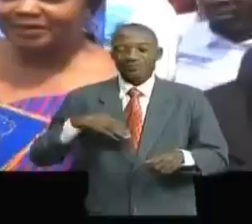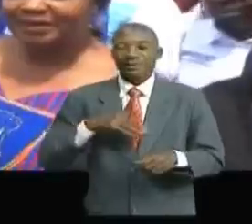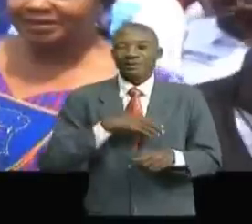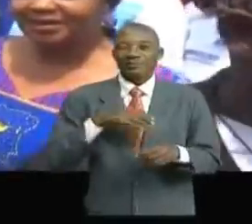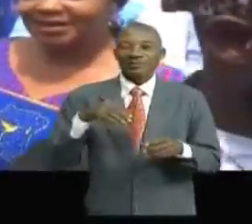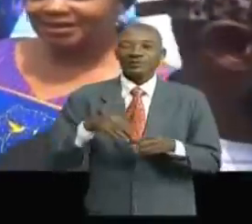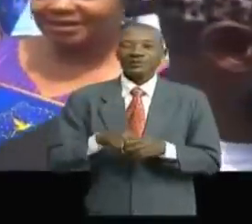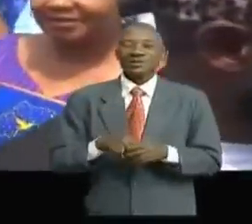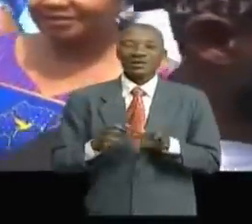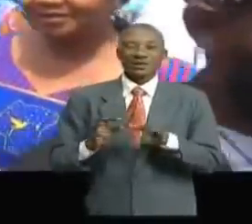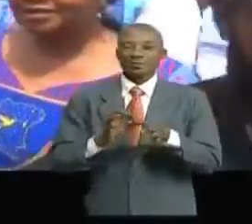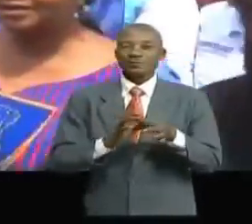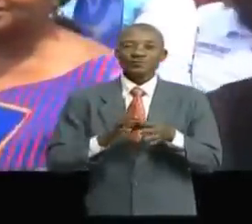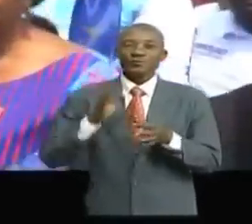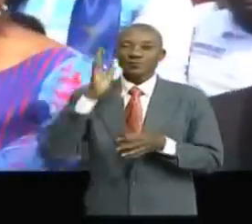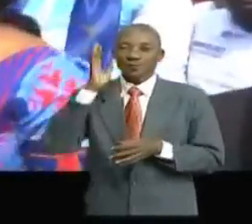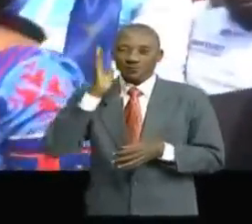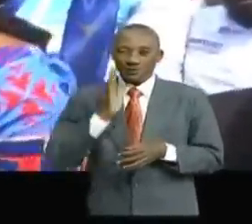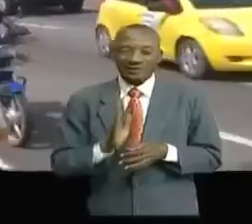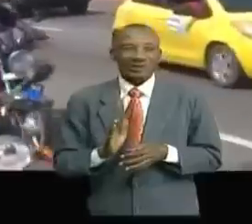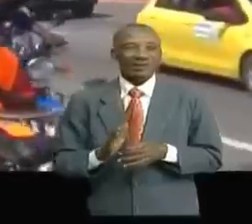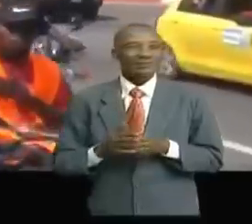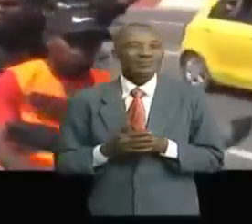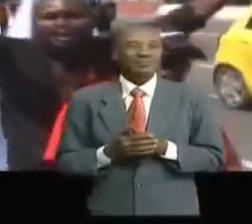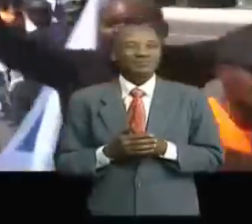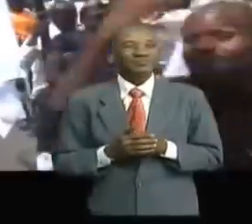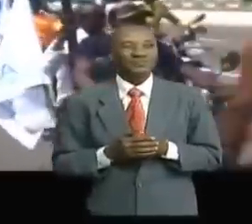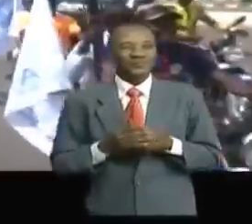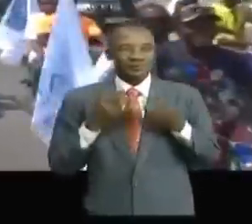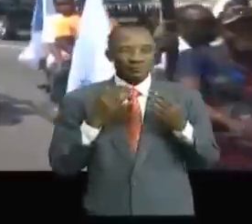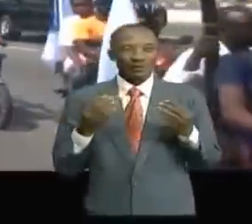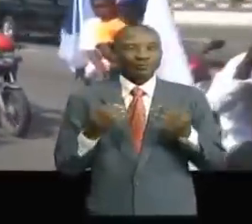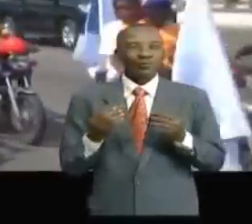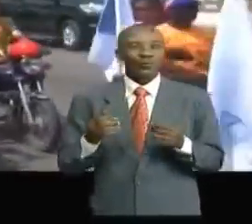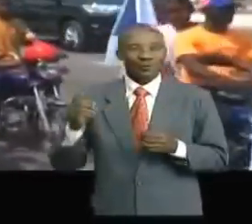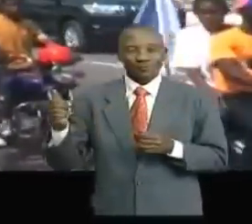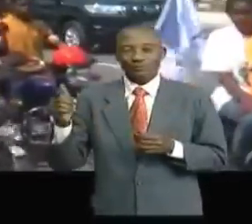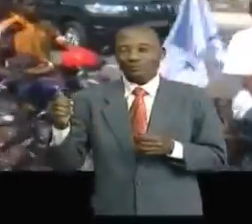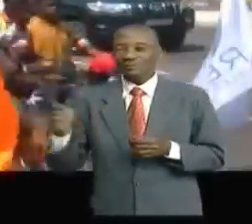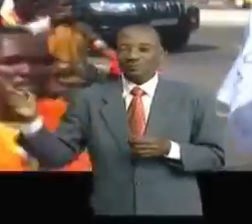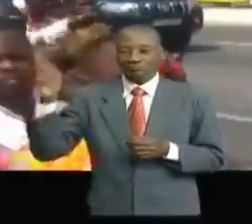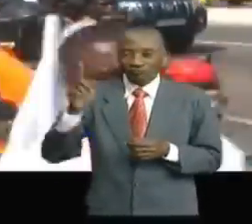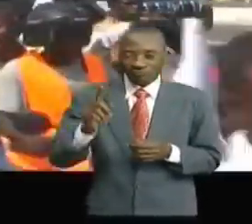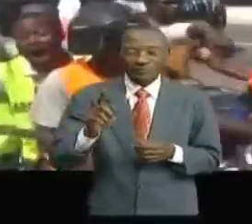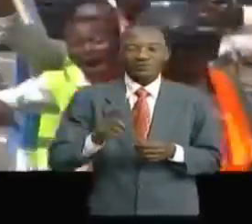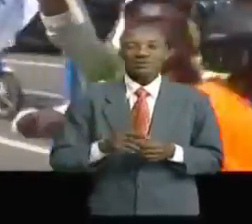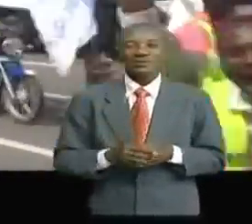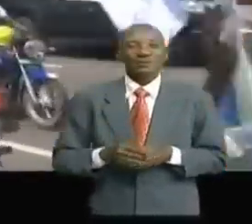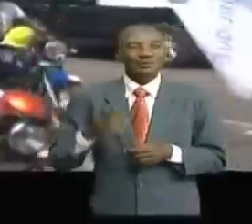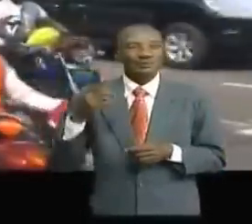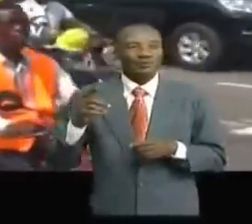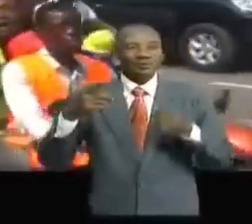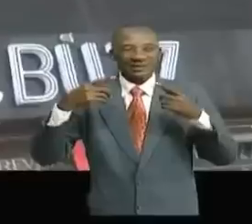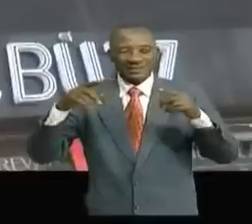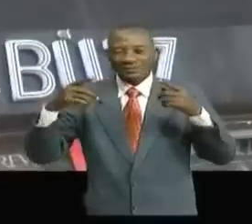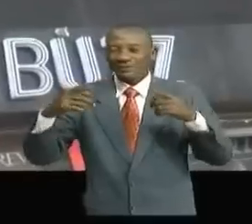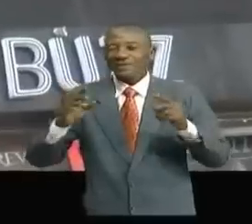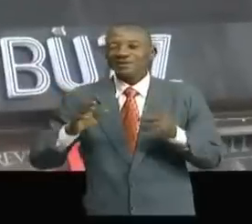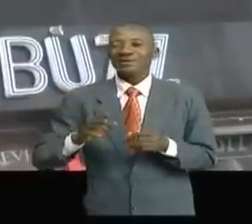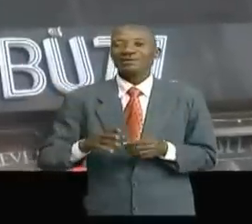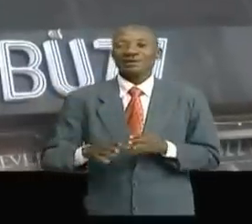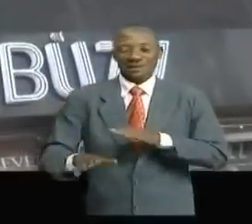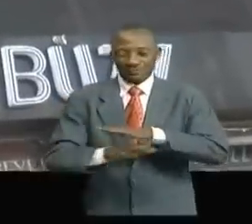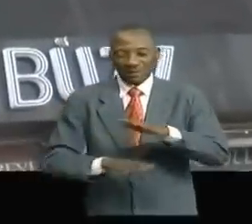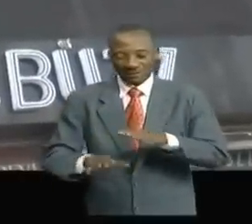de leur choix aux élections de 2023. Cette caravane motorisée de sensibilisation sur l'enrôlement a débuté à la place Chobez sur